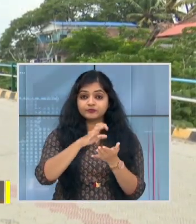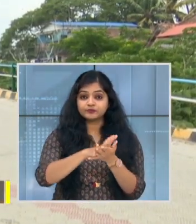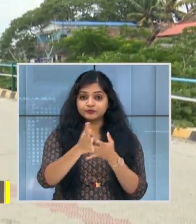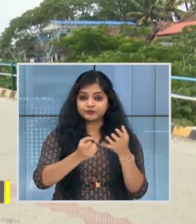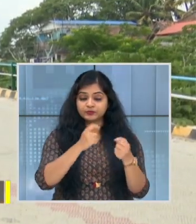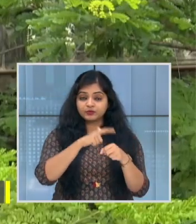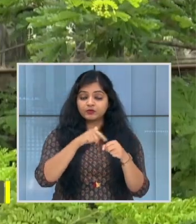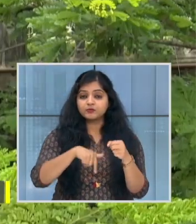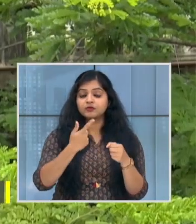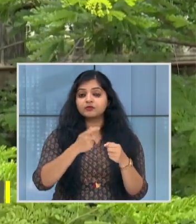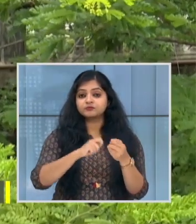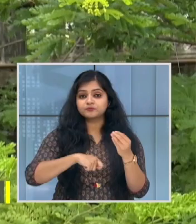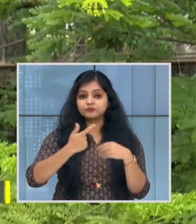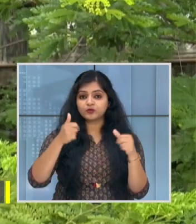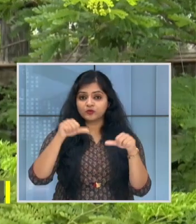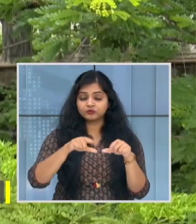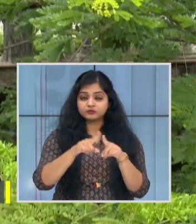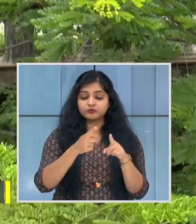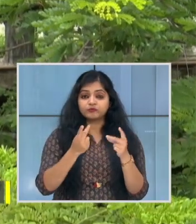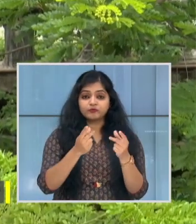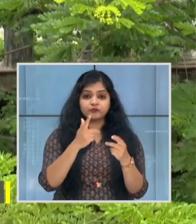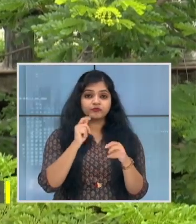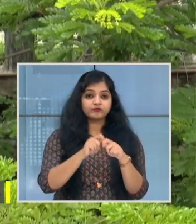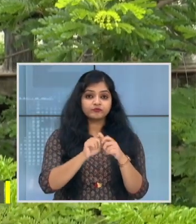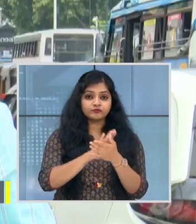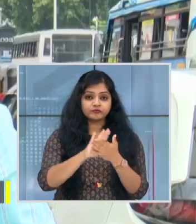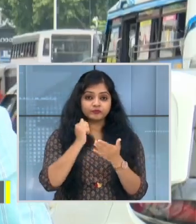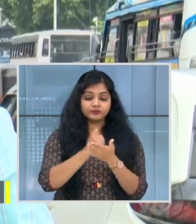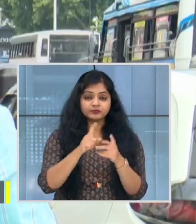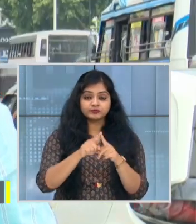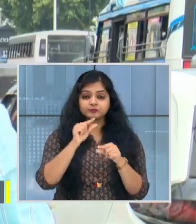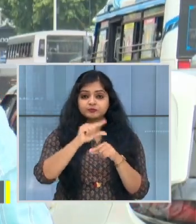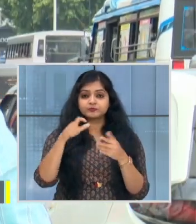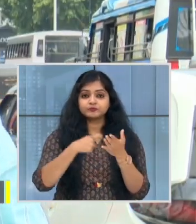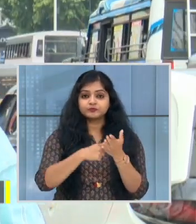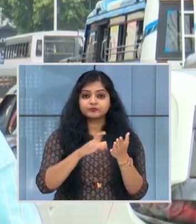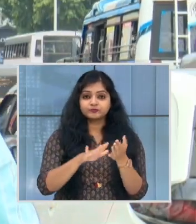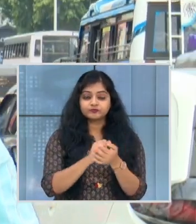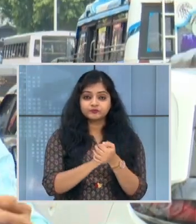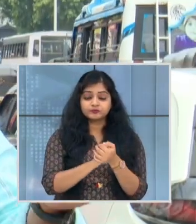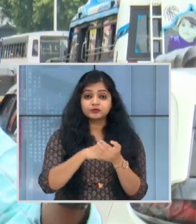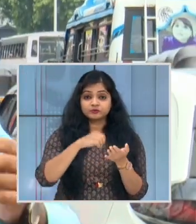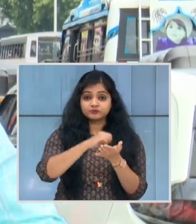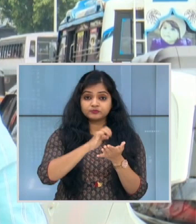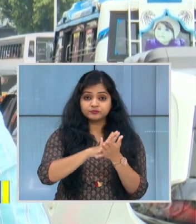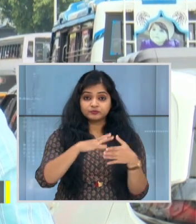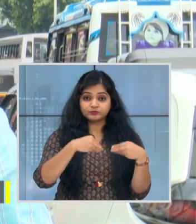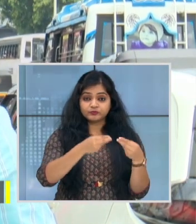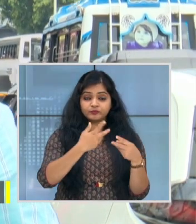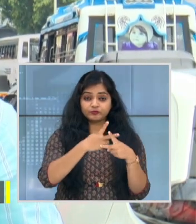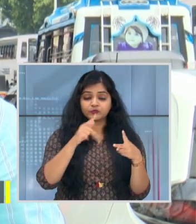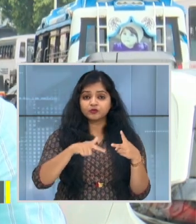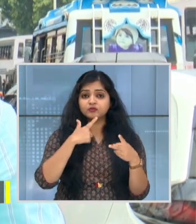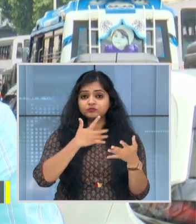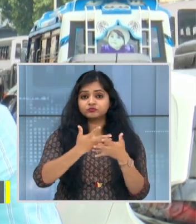അർഹമായ നഷ്ടപരിഹാരം ഉറപ്പാക്കി വേഗം പണി പൂർത്തീകരിക്കണമെന്നാണ് നാട്ടുകാരുടെ ആവശ്യം. സ്ഥലം നൽകുന്നതിന് ഇവിടെ പ്രദേശവാസികൾക്കും അവരുമായിട്ടൊക്കെ നിരന്തരം